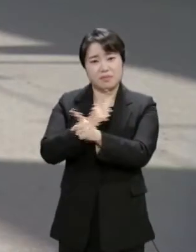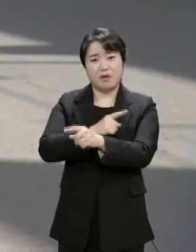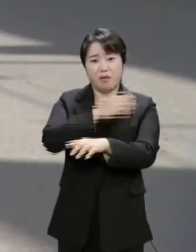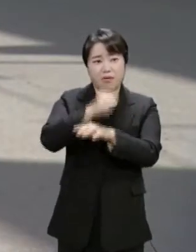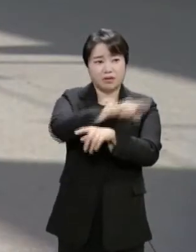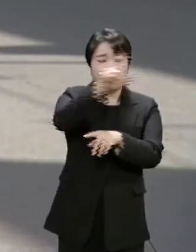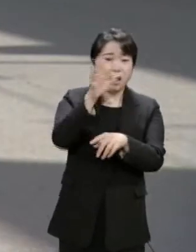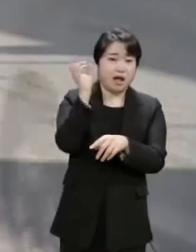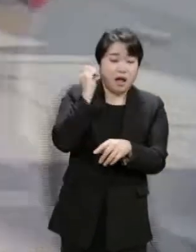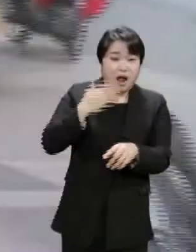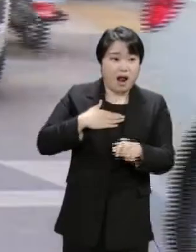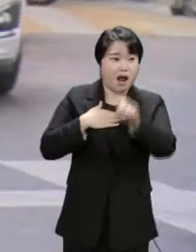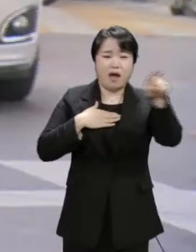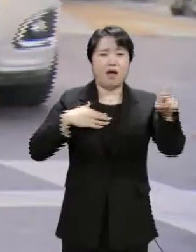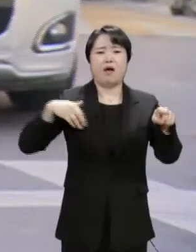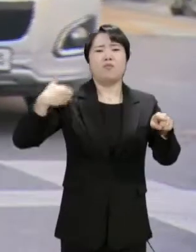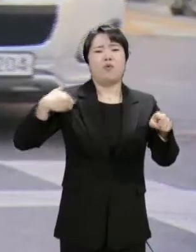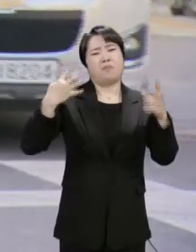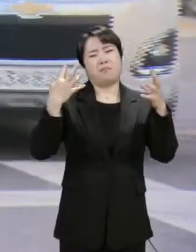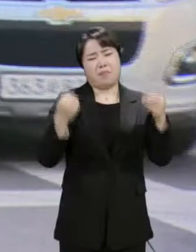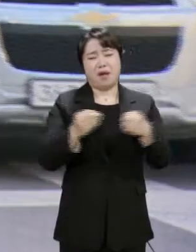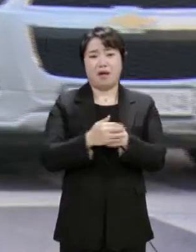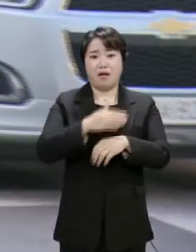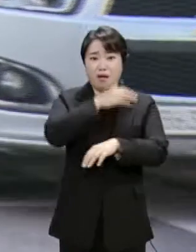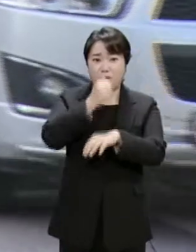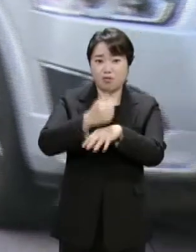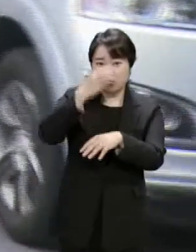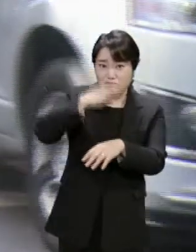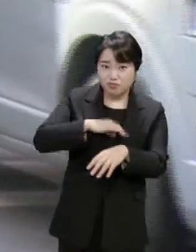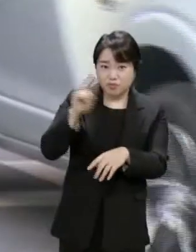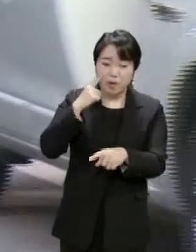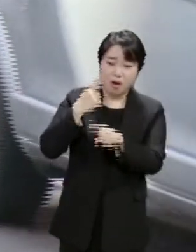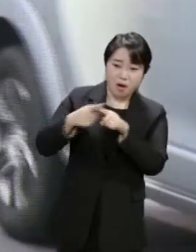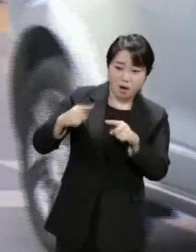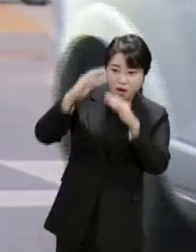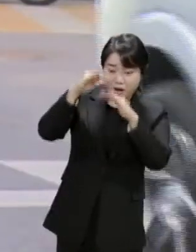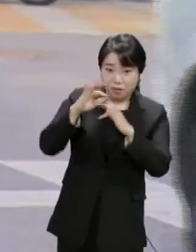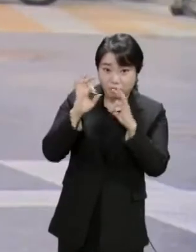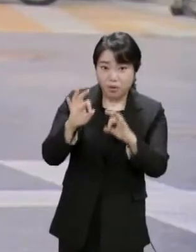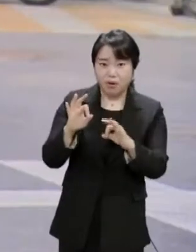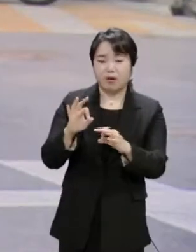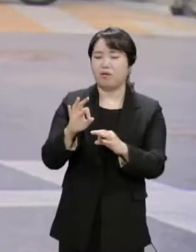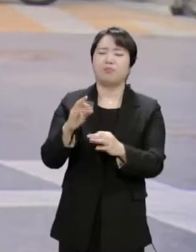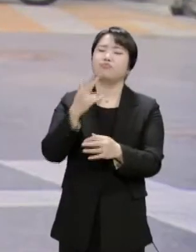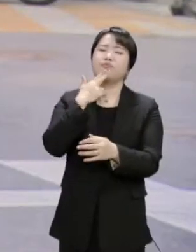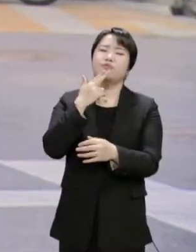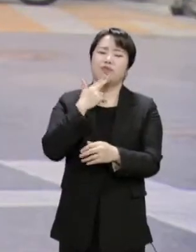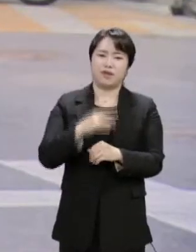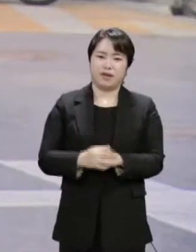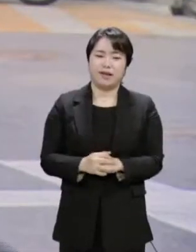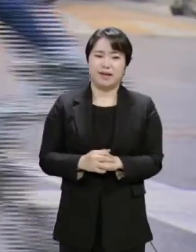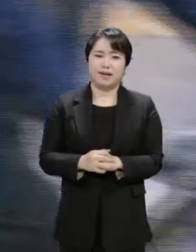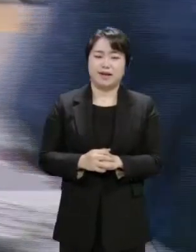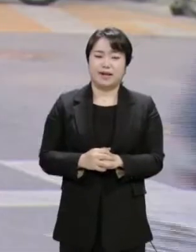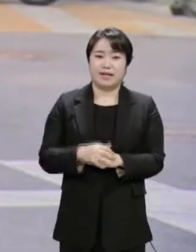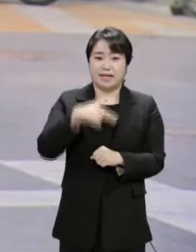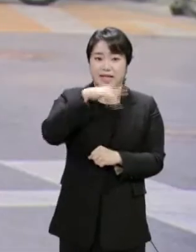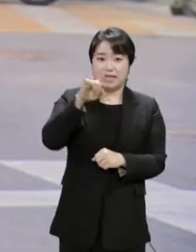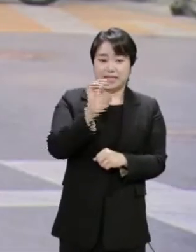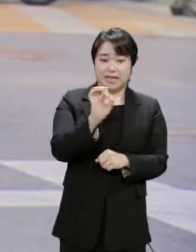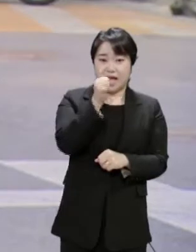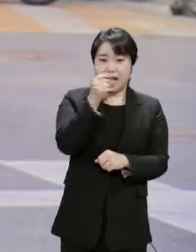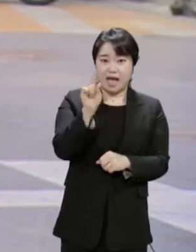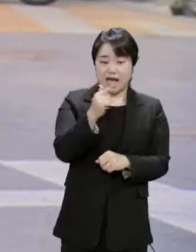알고 있는 주민은 없었고 그 공과를 짚어보는 성과 발표 자리 역시 없었습니다. 장안평